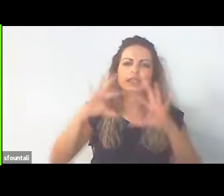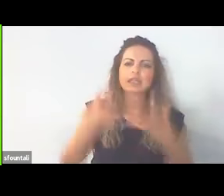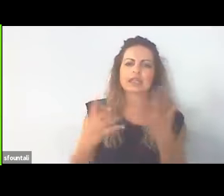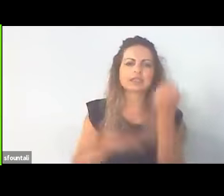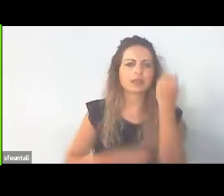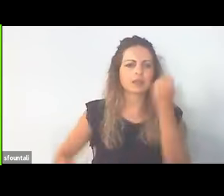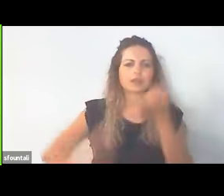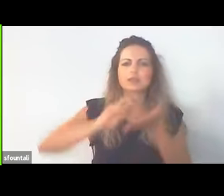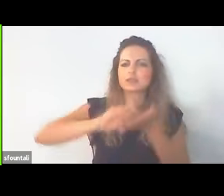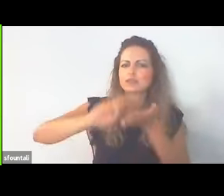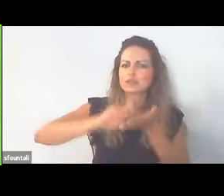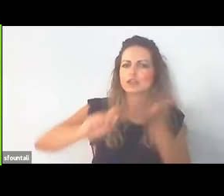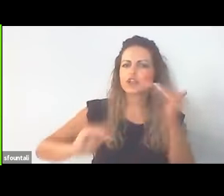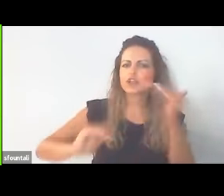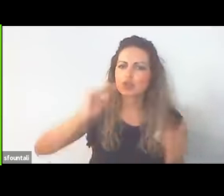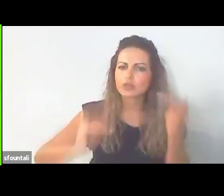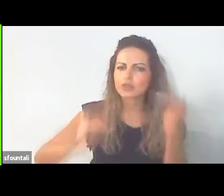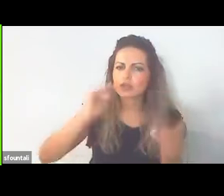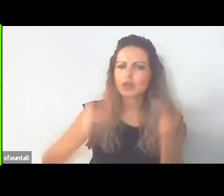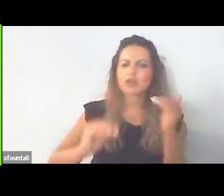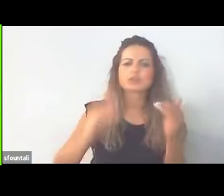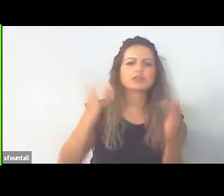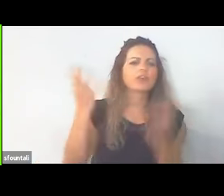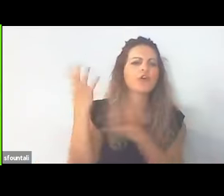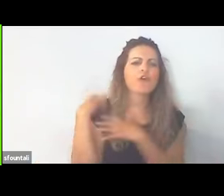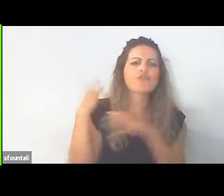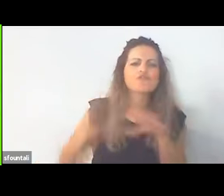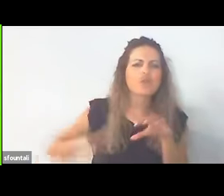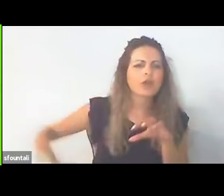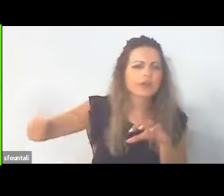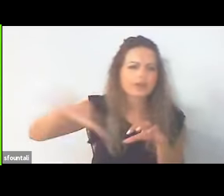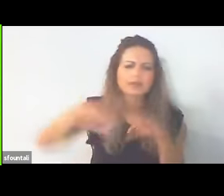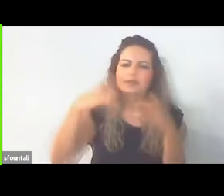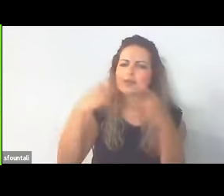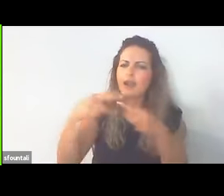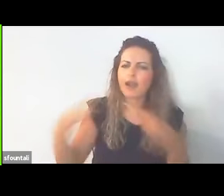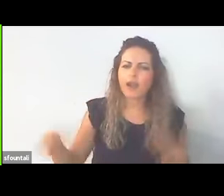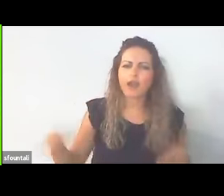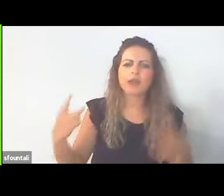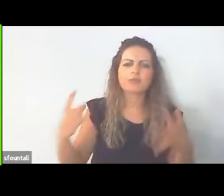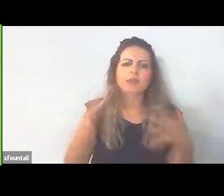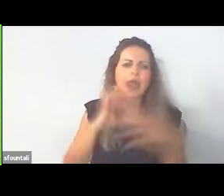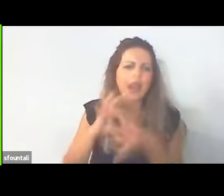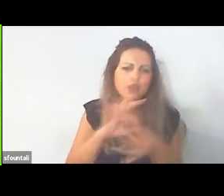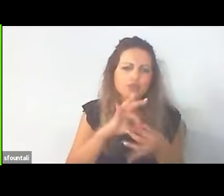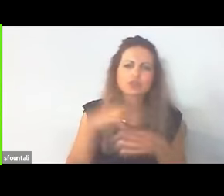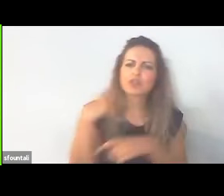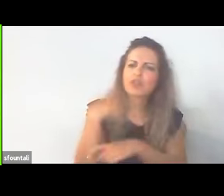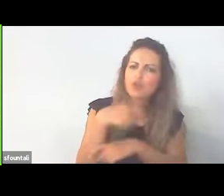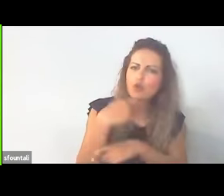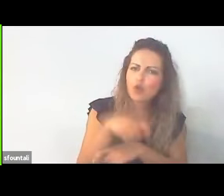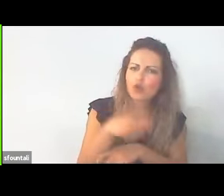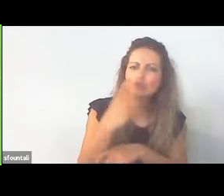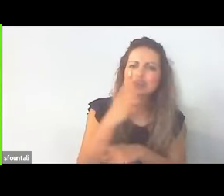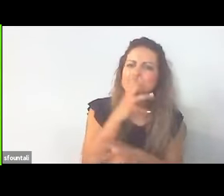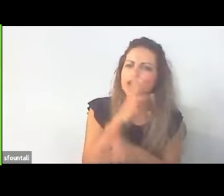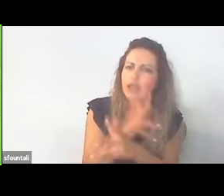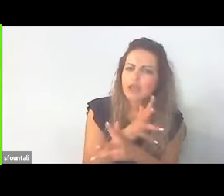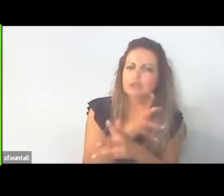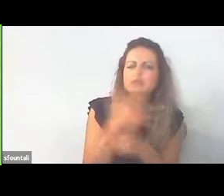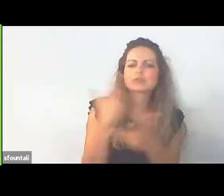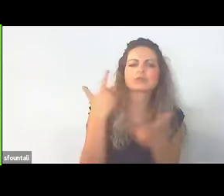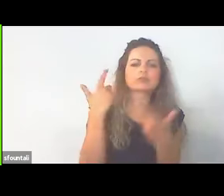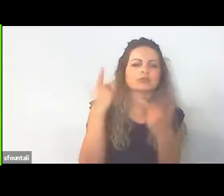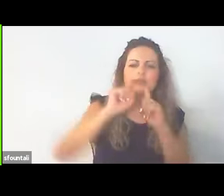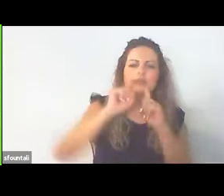σειρά από άλλους φορείς που σχετίζονταν με ενώσεις δικηγόρων, εισαγγελέων, δικαστών κτλ., αλλά